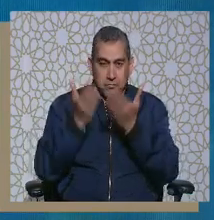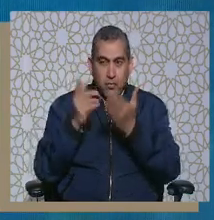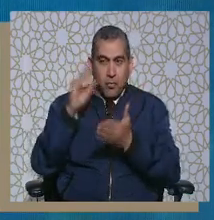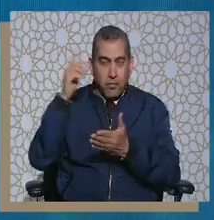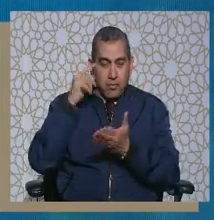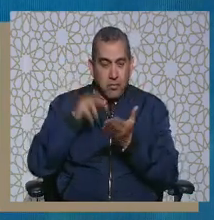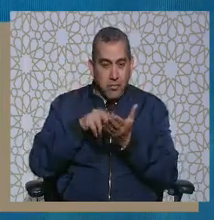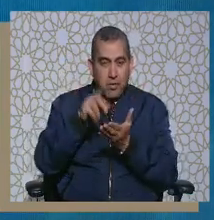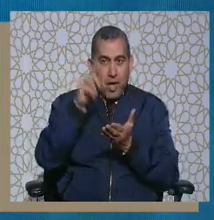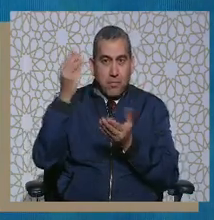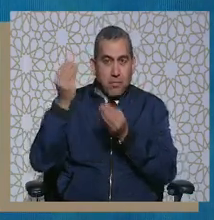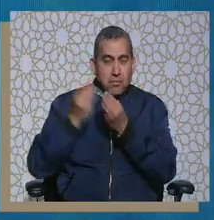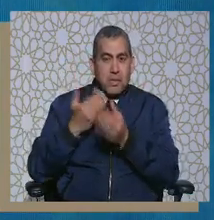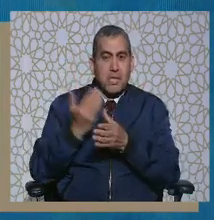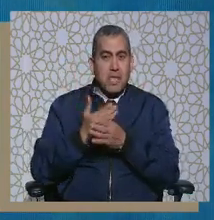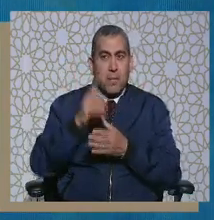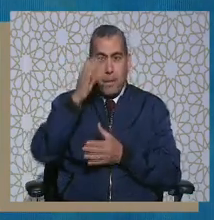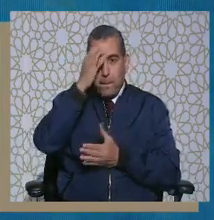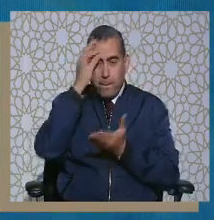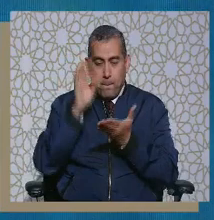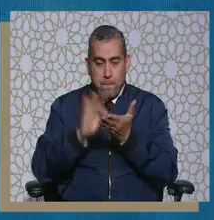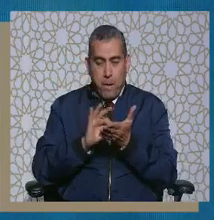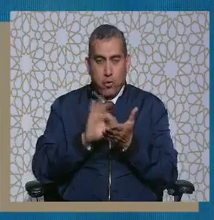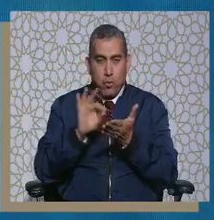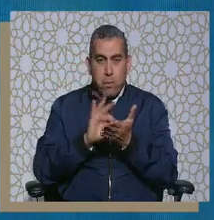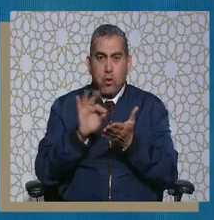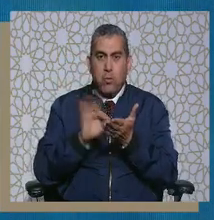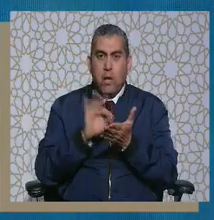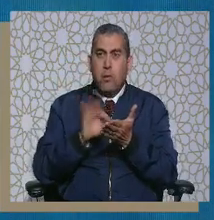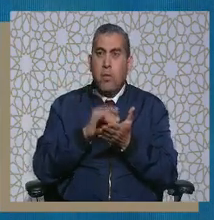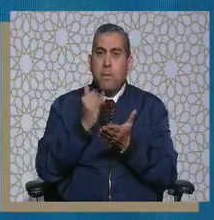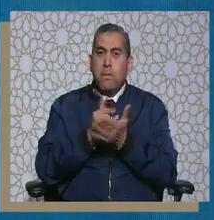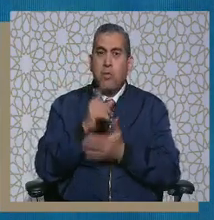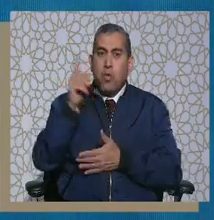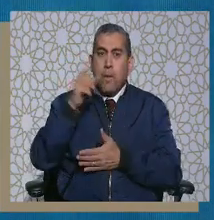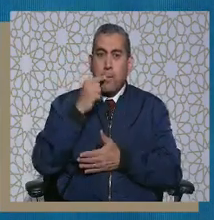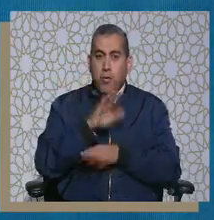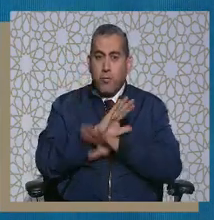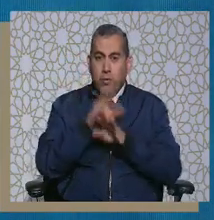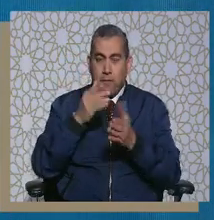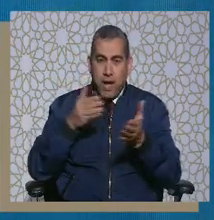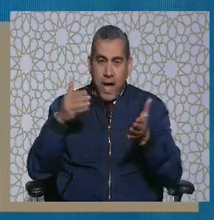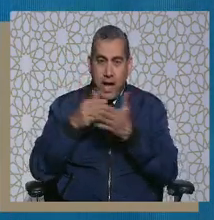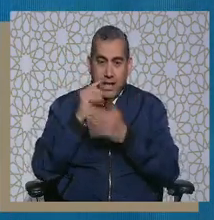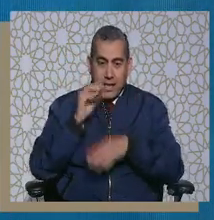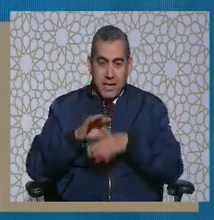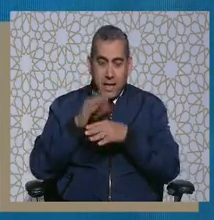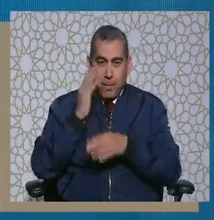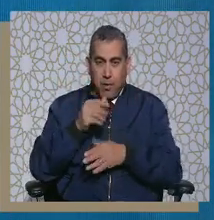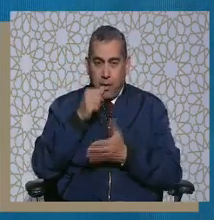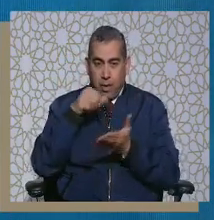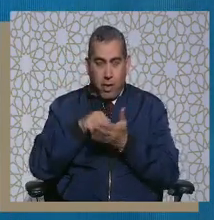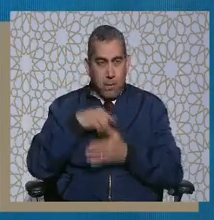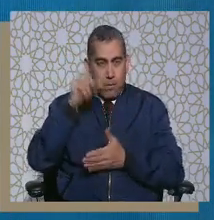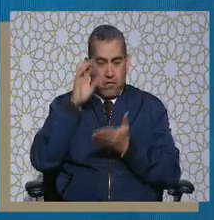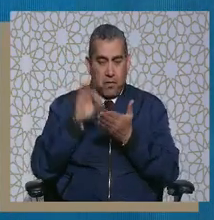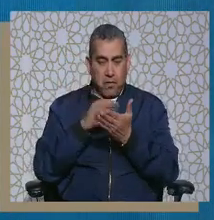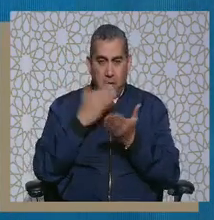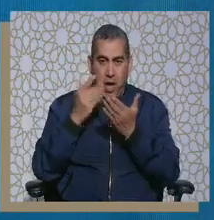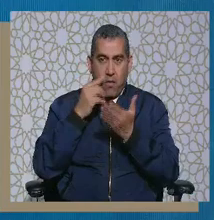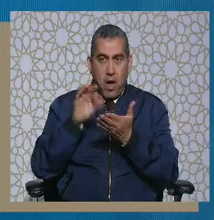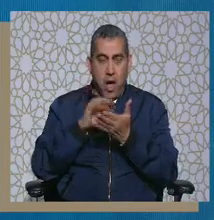عليها سبحانه وتعالى ومش بس كده ده ممكن يوصل بالانسان الاميه في قراءه